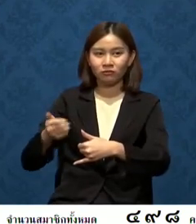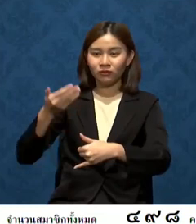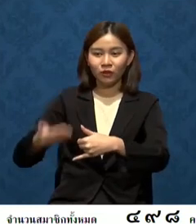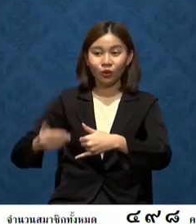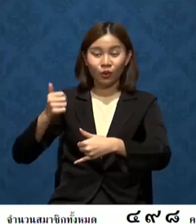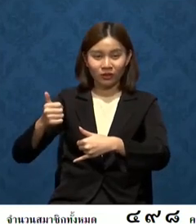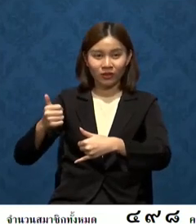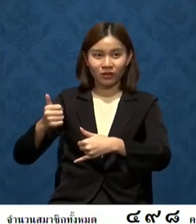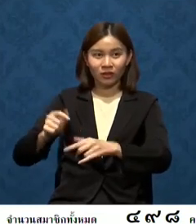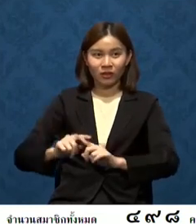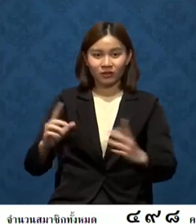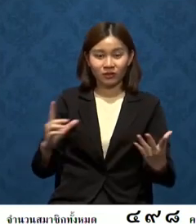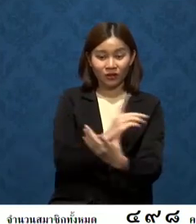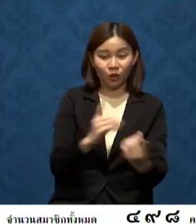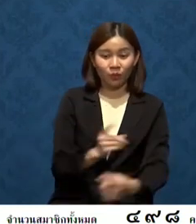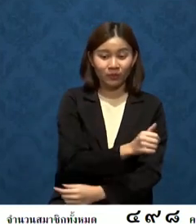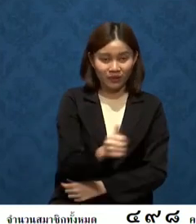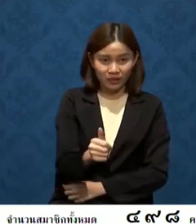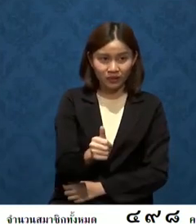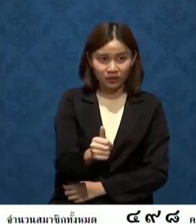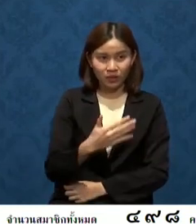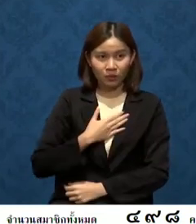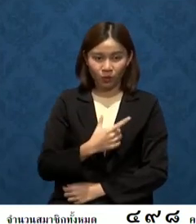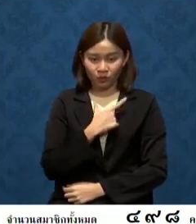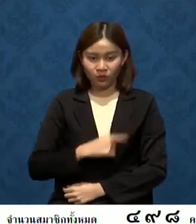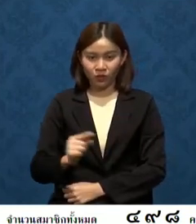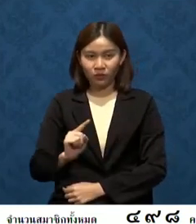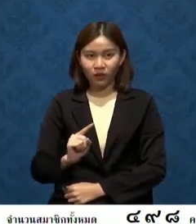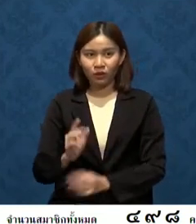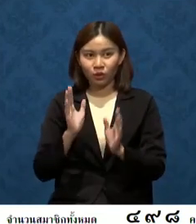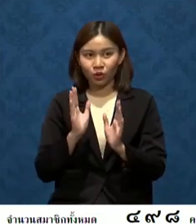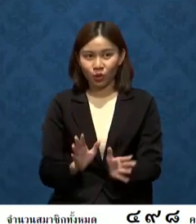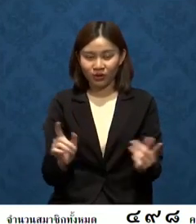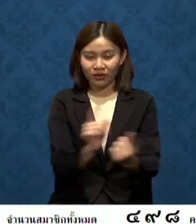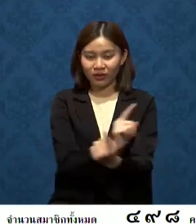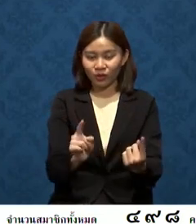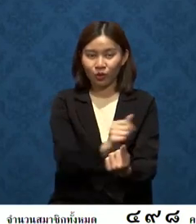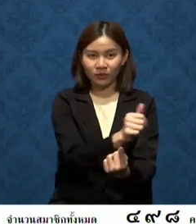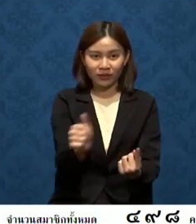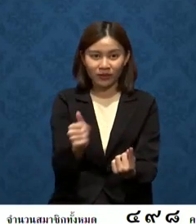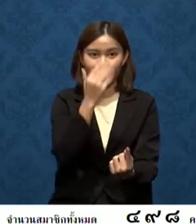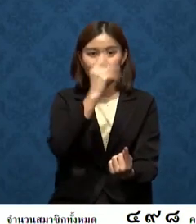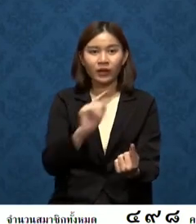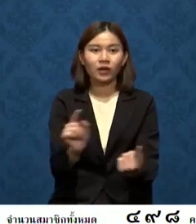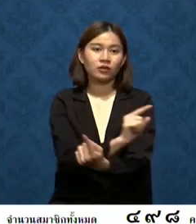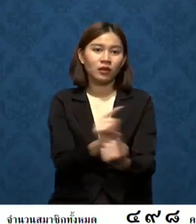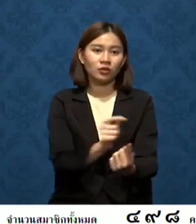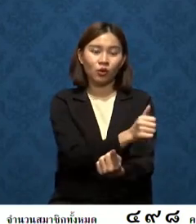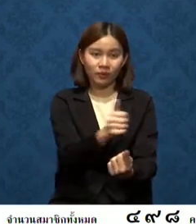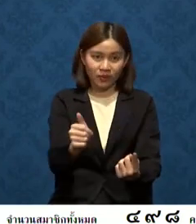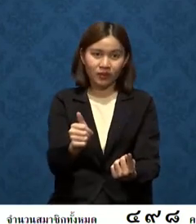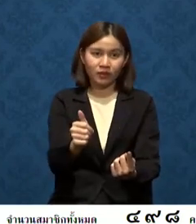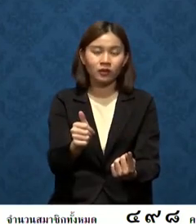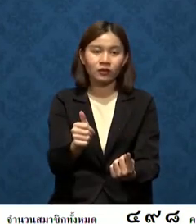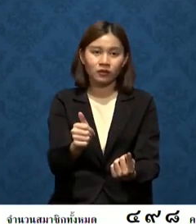ดีกับการที่สังคมดีผมจะชอบคนในสังคมดีเพราะคนในสังคมดีนั้นมันจะ